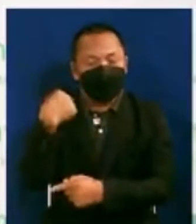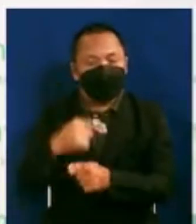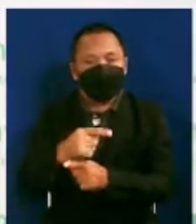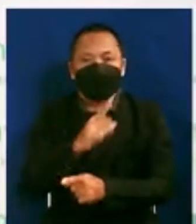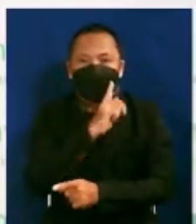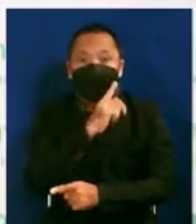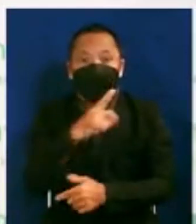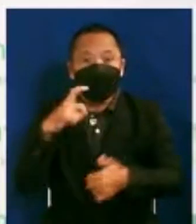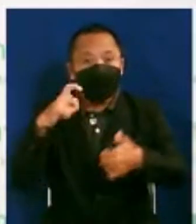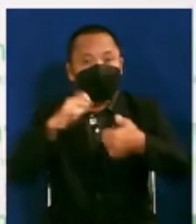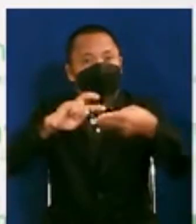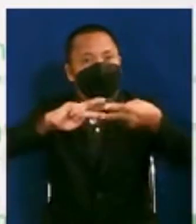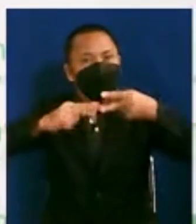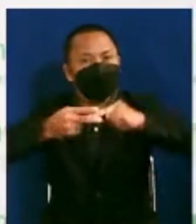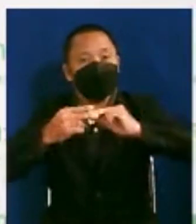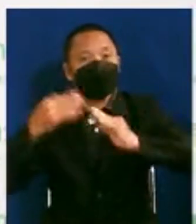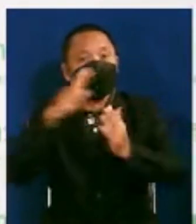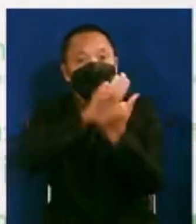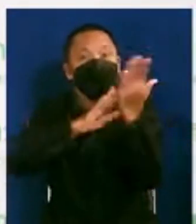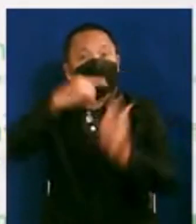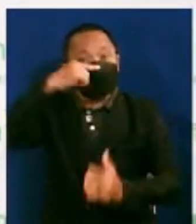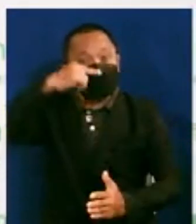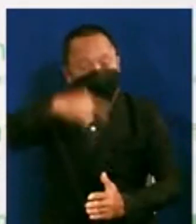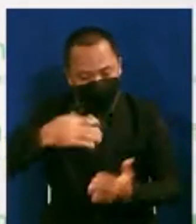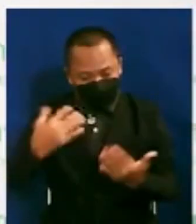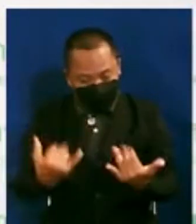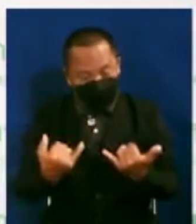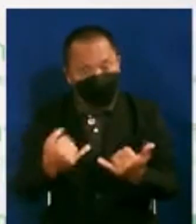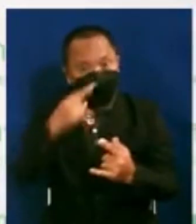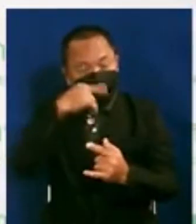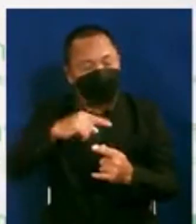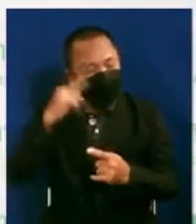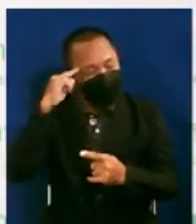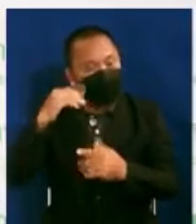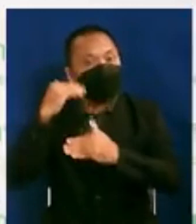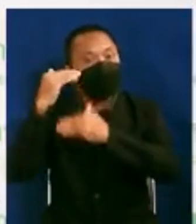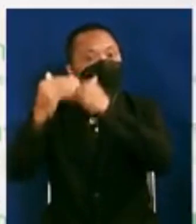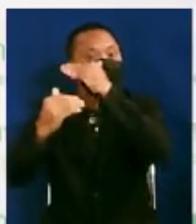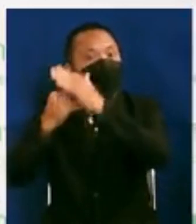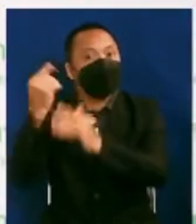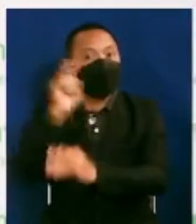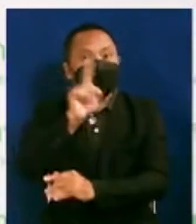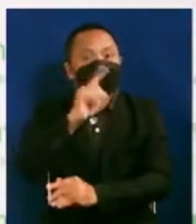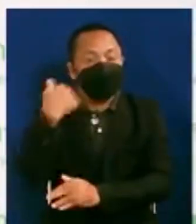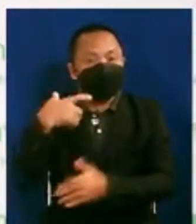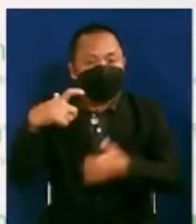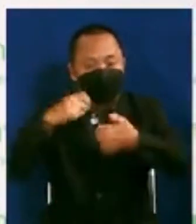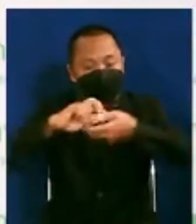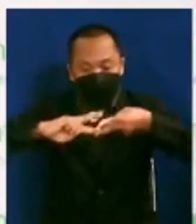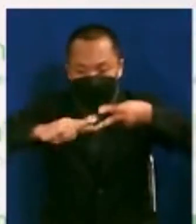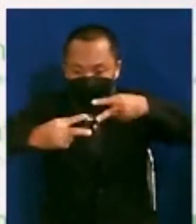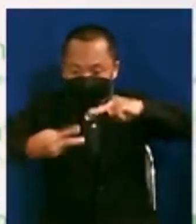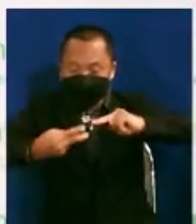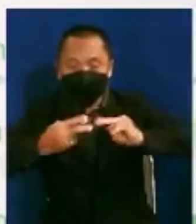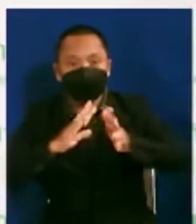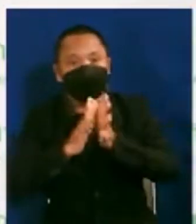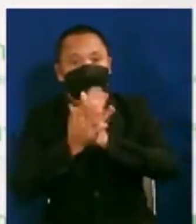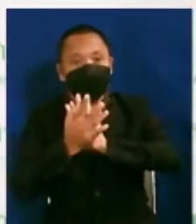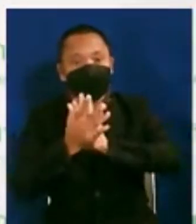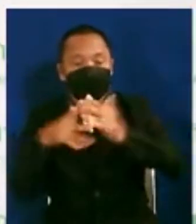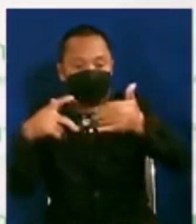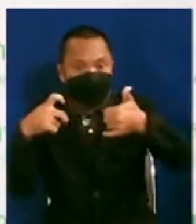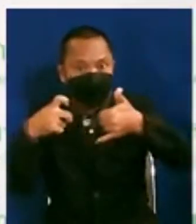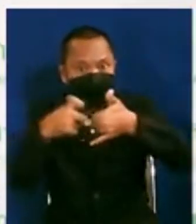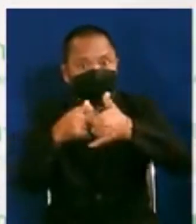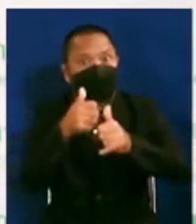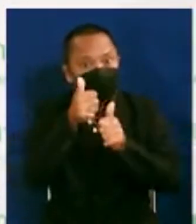แล้วสำหรับเชื้อกลายพันธุ์ของประเทศไทยในขณะนี้นะคะว่ามีความคืบหน้าอย่างไรและเชื้อกลายพันธุ์เหล่านี้จะมีผลต่อวัคซีน